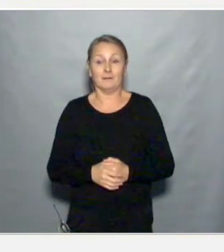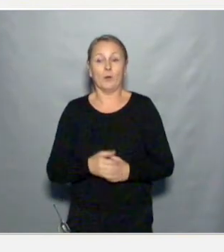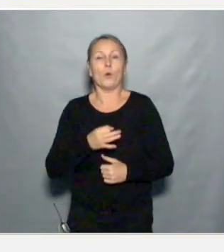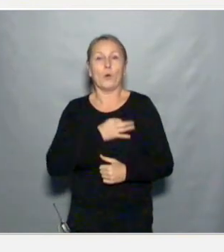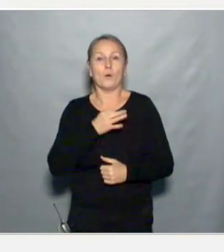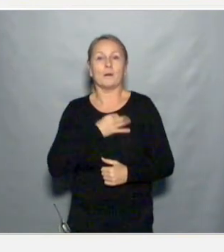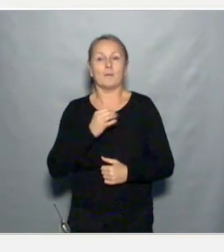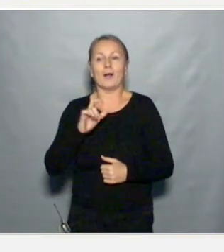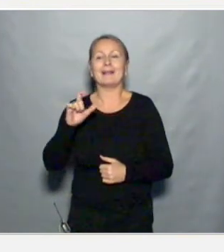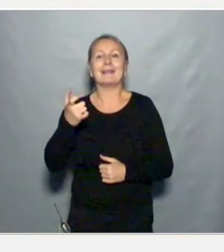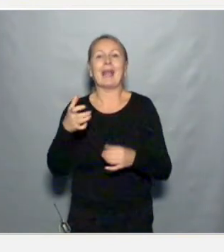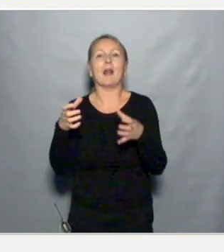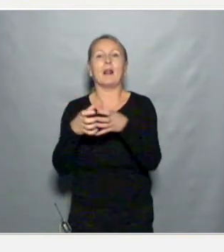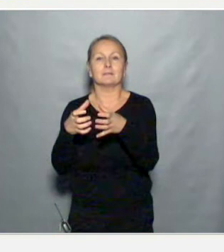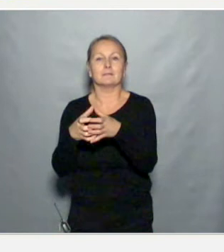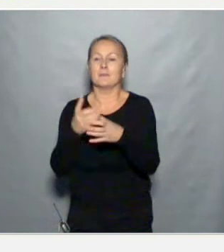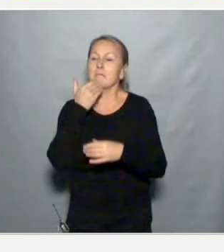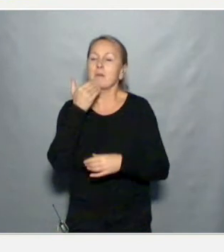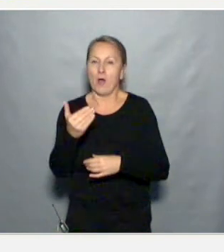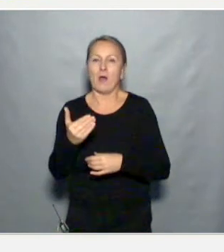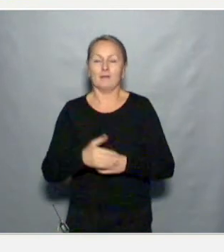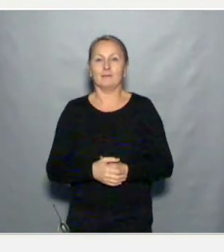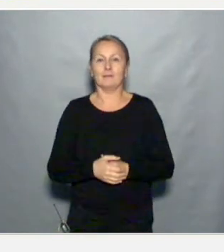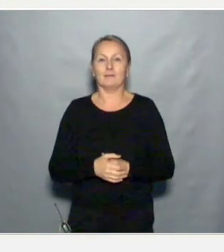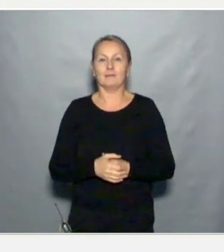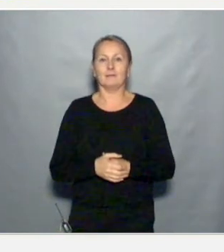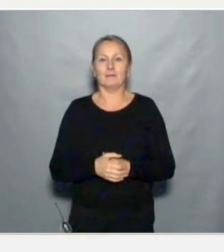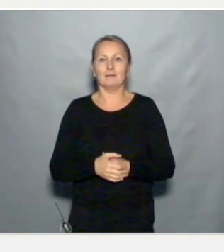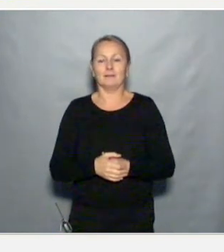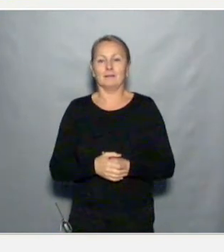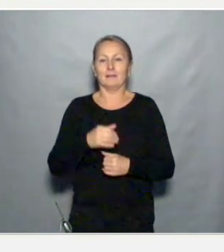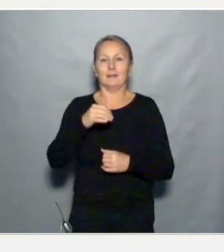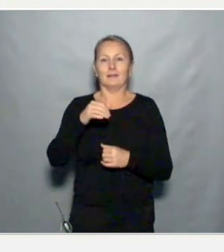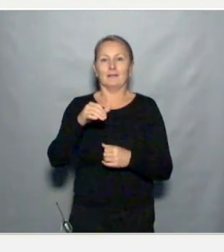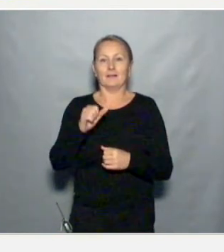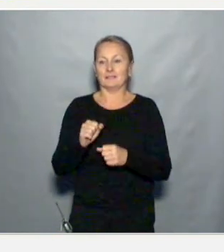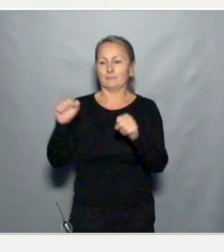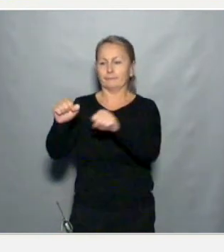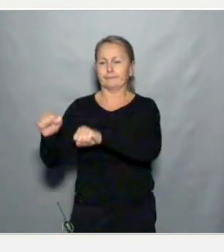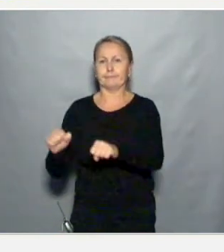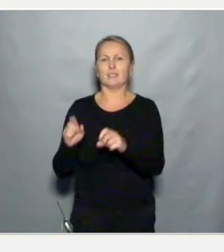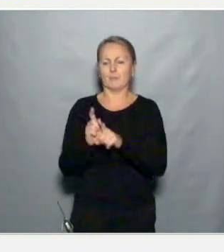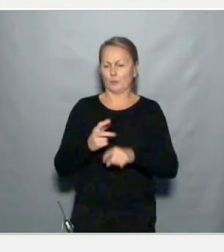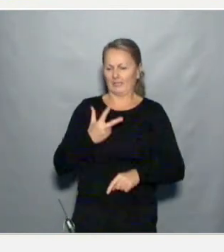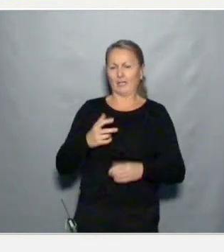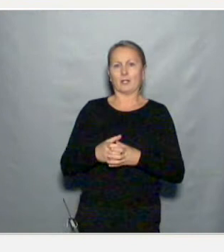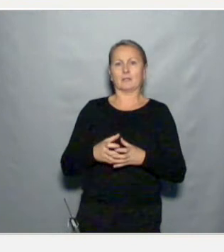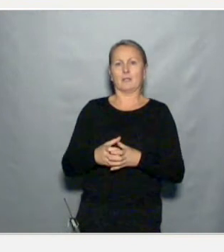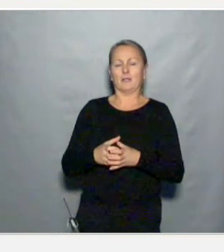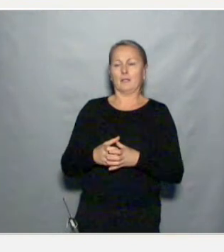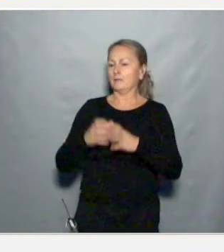på att G-klassen blir bra. Om den blir stökig kommer det att bli som i trean. Jag kommer inte